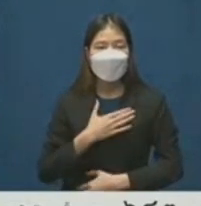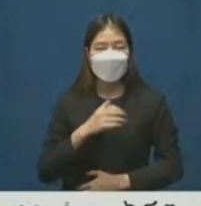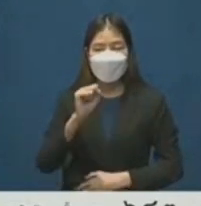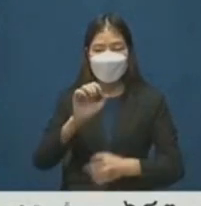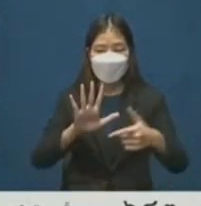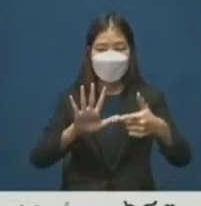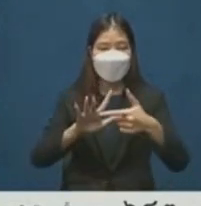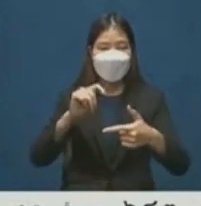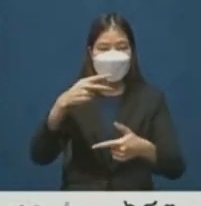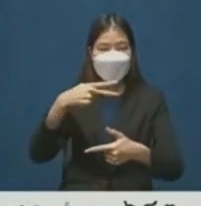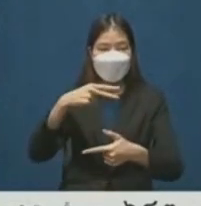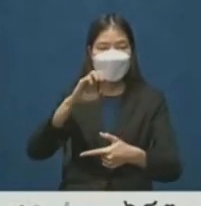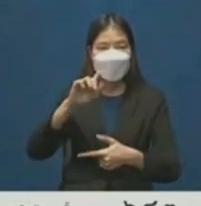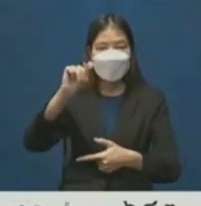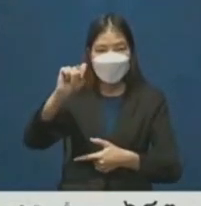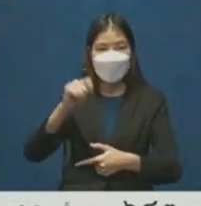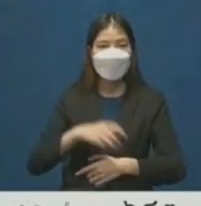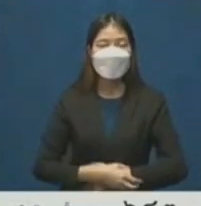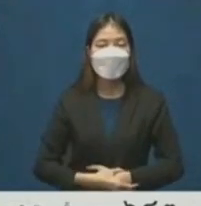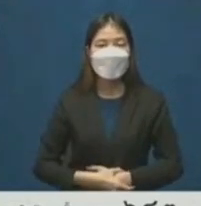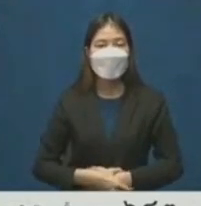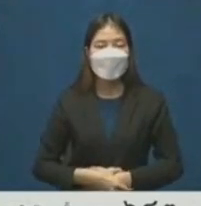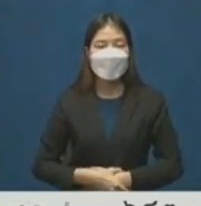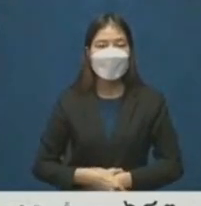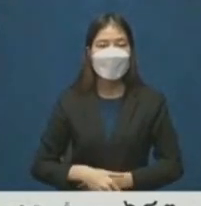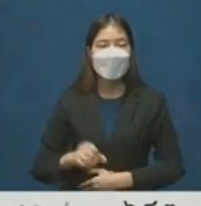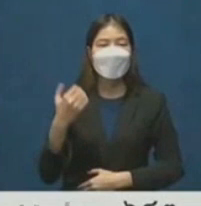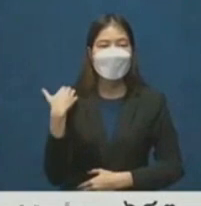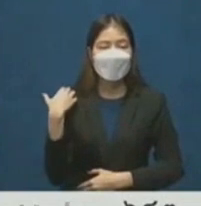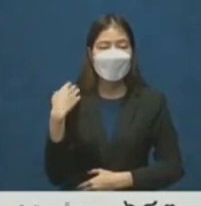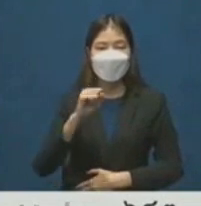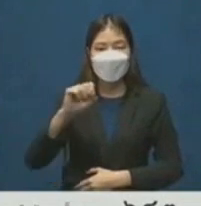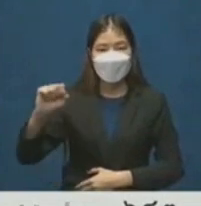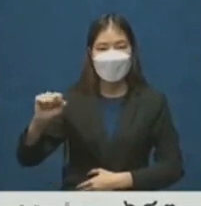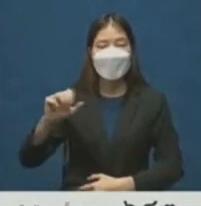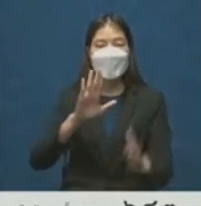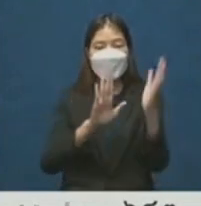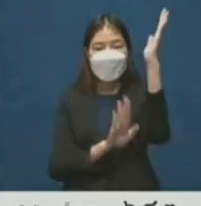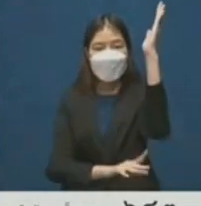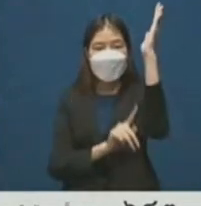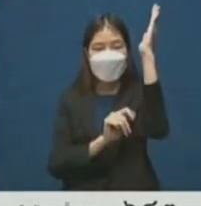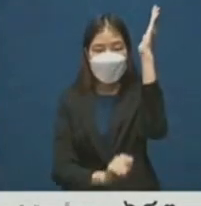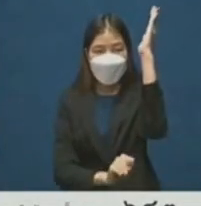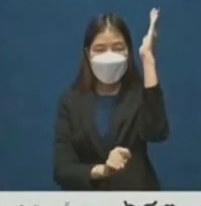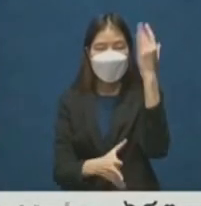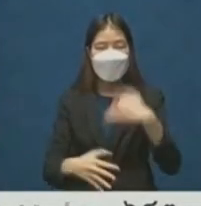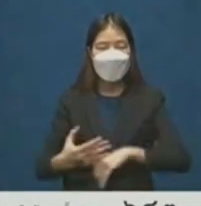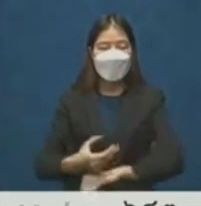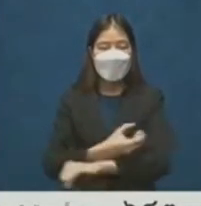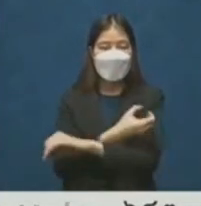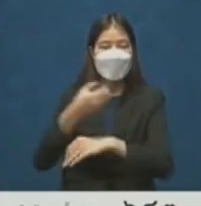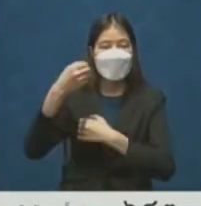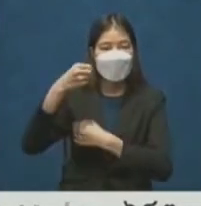ท่านประธานที่เคารพผมสาธิต ครับ วงศ์หนองเตยสมาชิกสภาผู้แทนราษฎรจังหวัดตรังพรรคประชาธิ